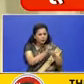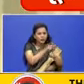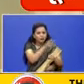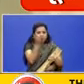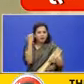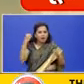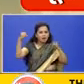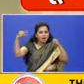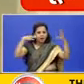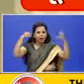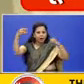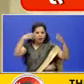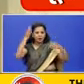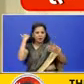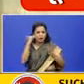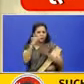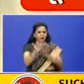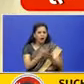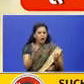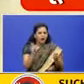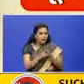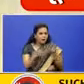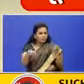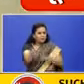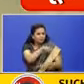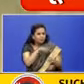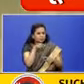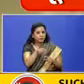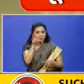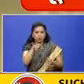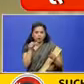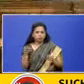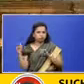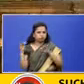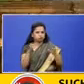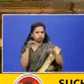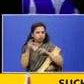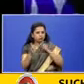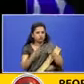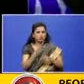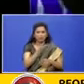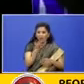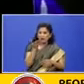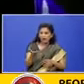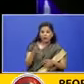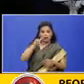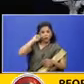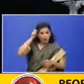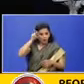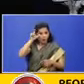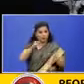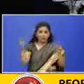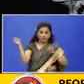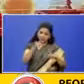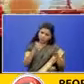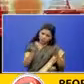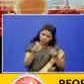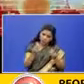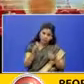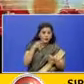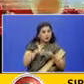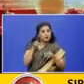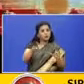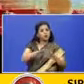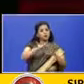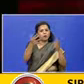शो हुआ, इतना बड़ा इवेंट हुआ और अभी दुनिया भर के मेहमान आ रहे हैं। दुनिया भर के फॉरेनर आ सकते हैं और सर आपने वर्ल्ड